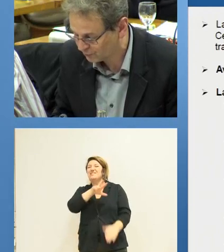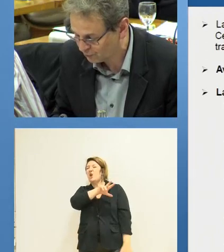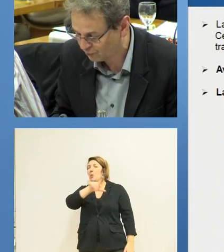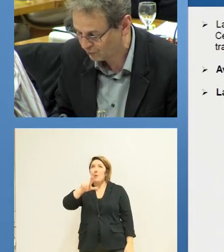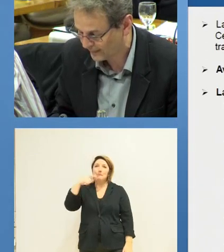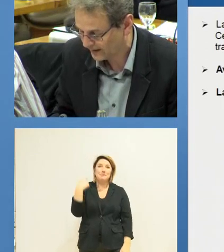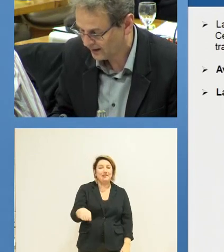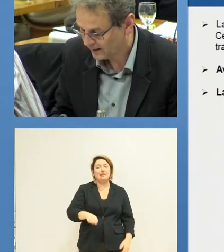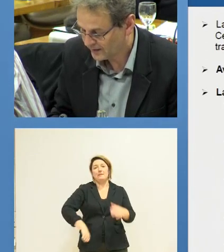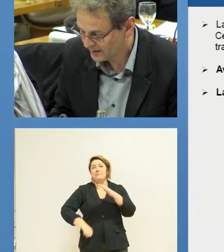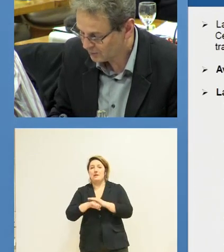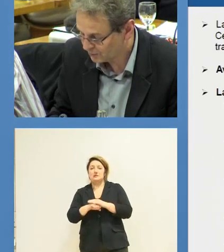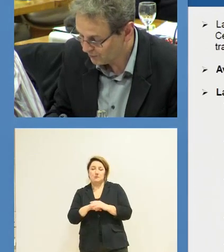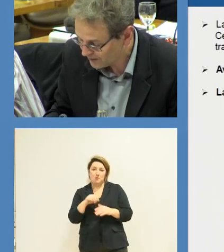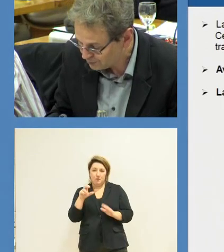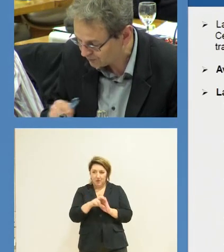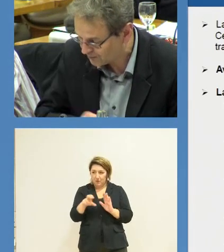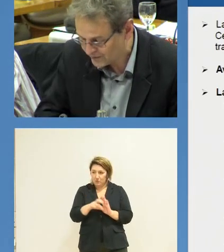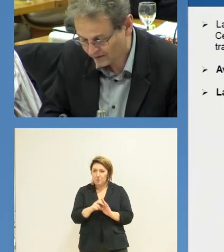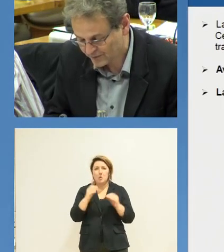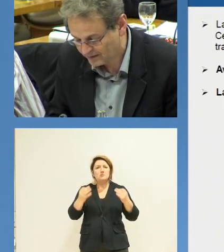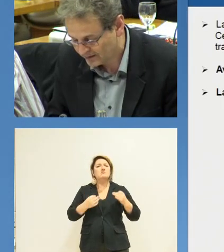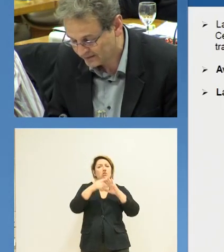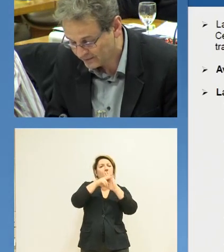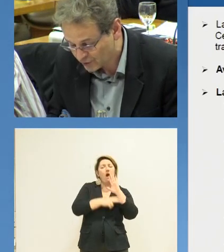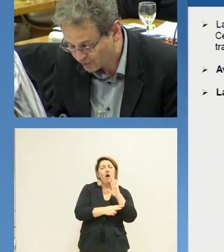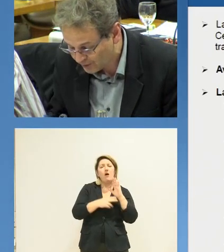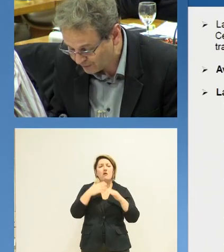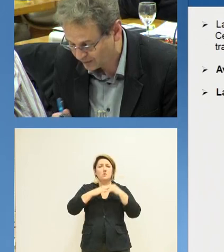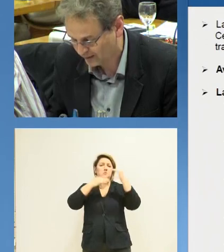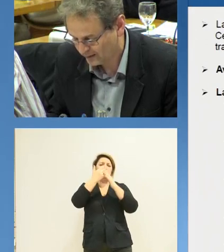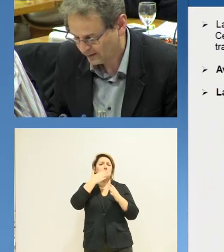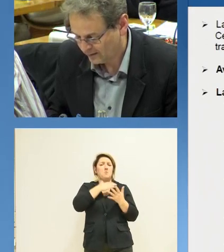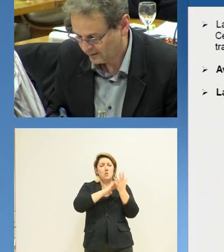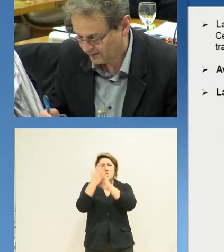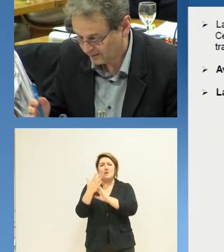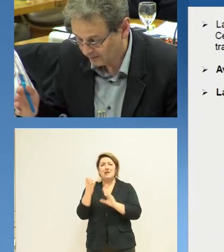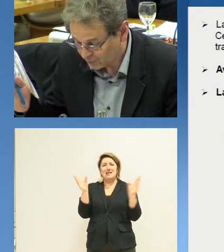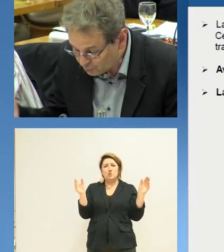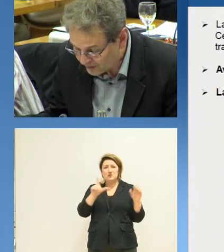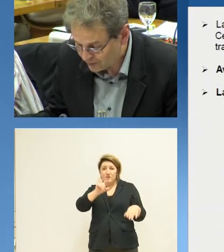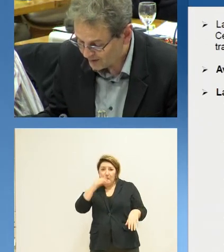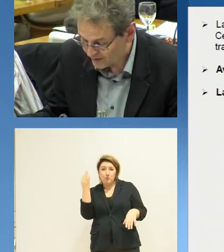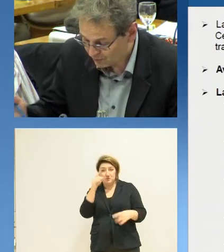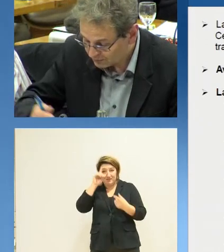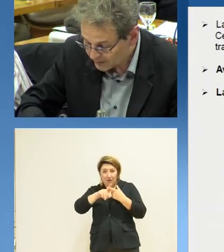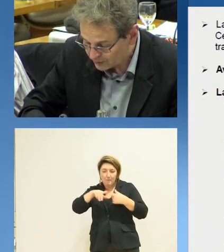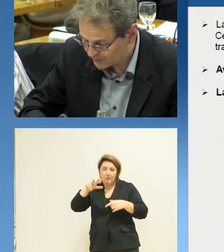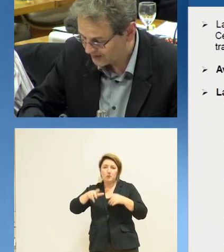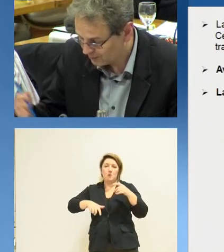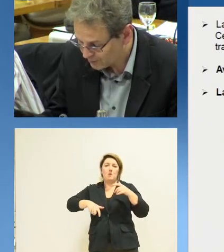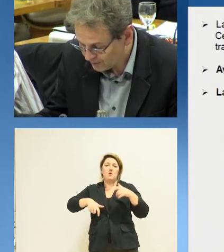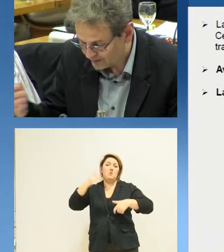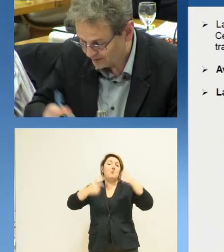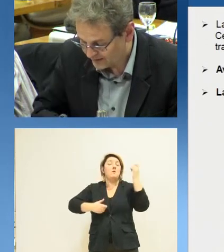de construction en améliorant de 20% l'isolation débattent des logements neufs sur toute l'agglomération on a